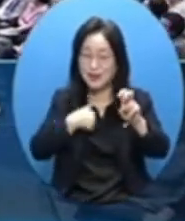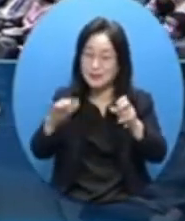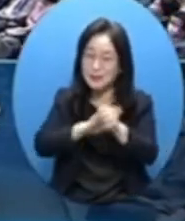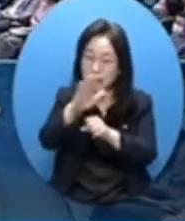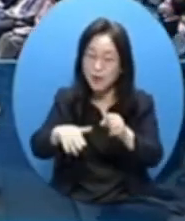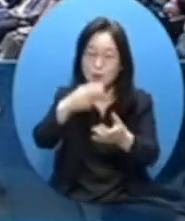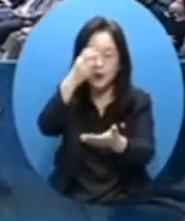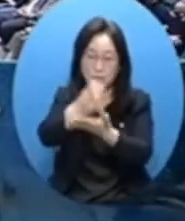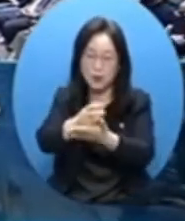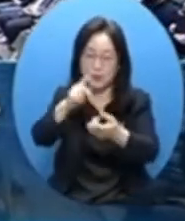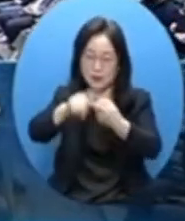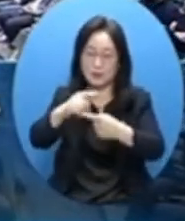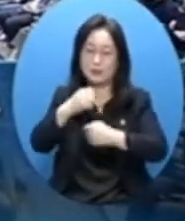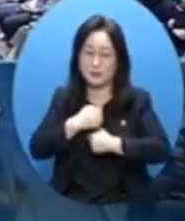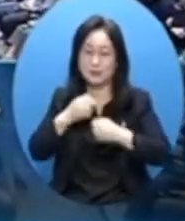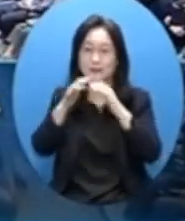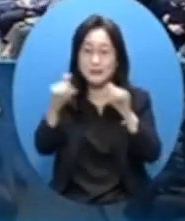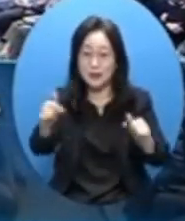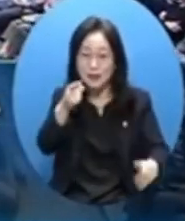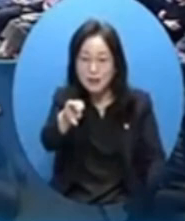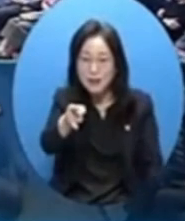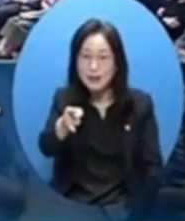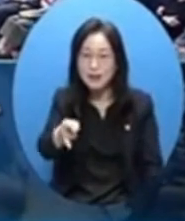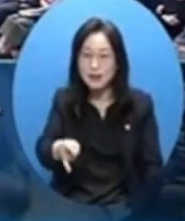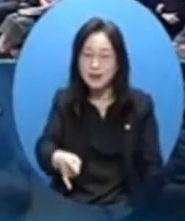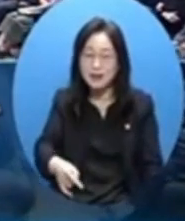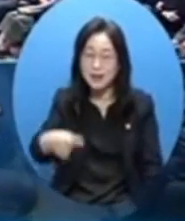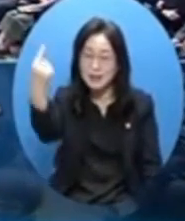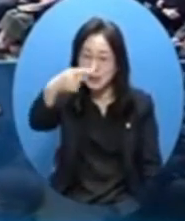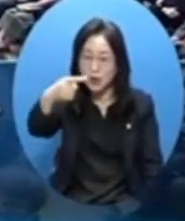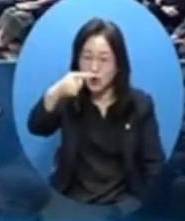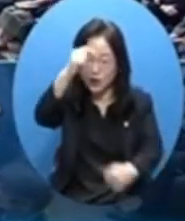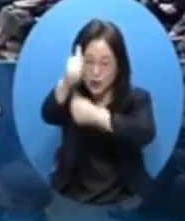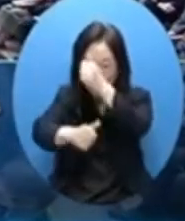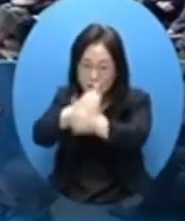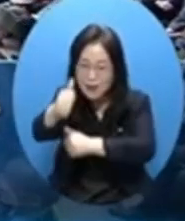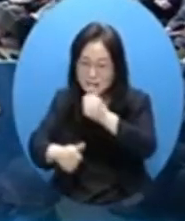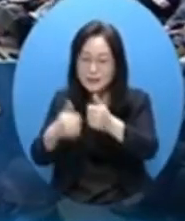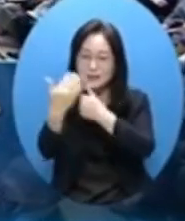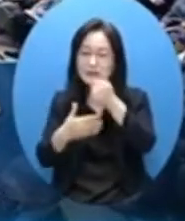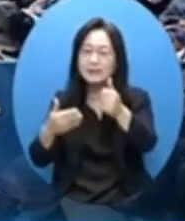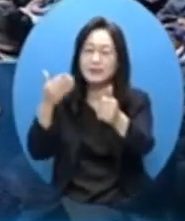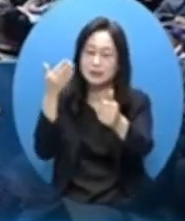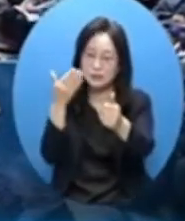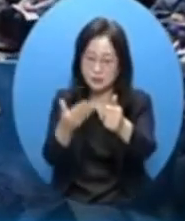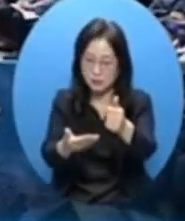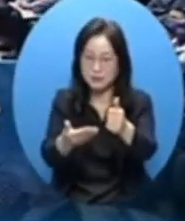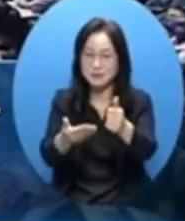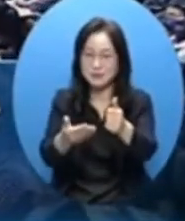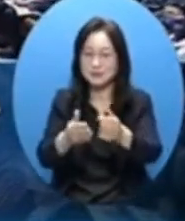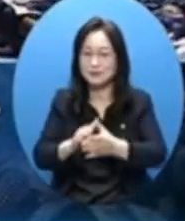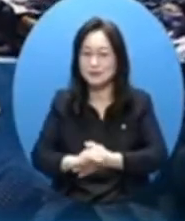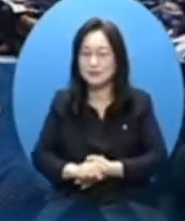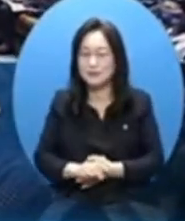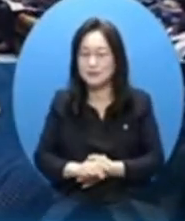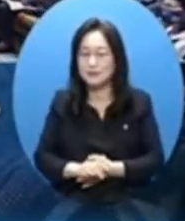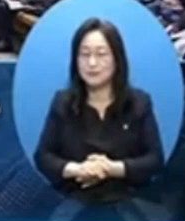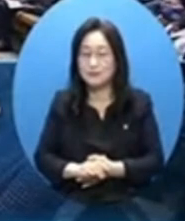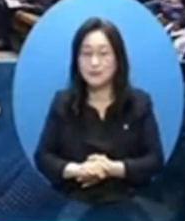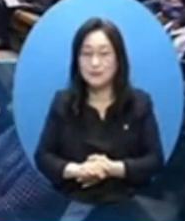내 계명을 지키는 자에게는 천대까지 은혜를 베푸느니라 하나님을